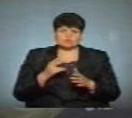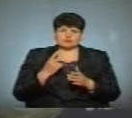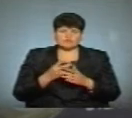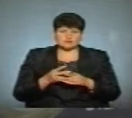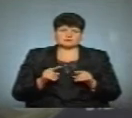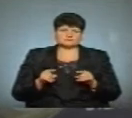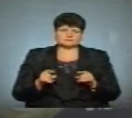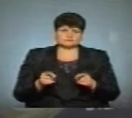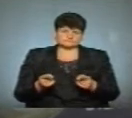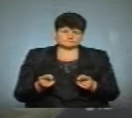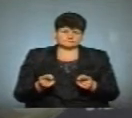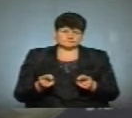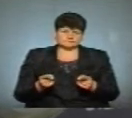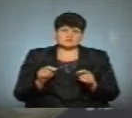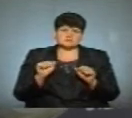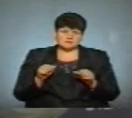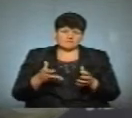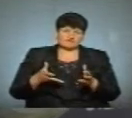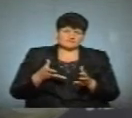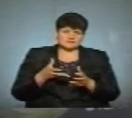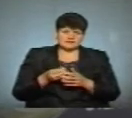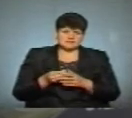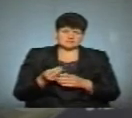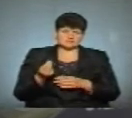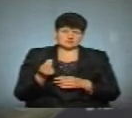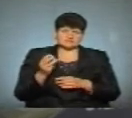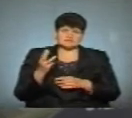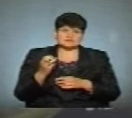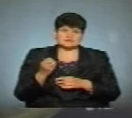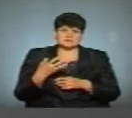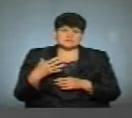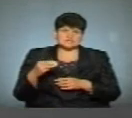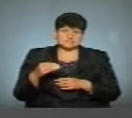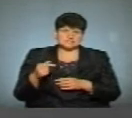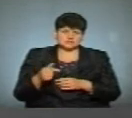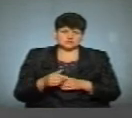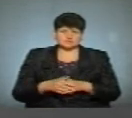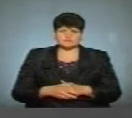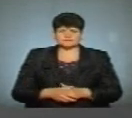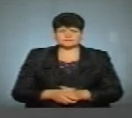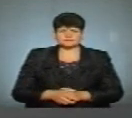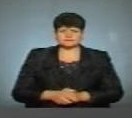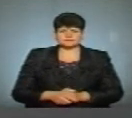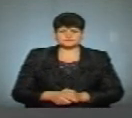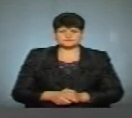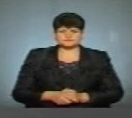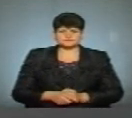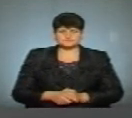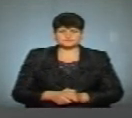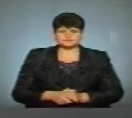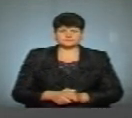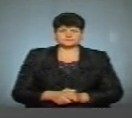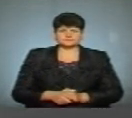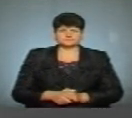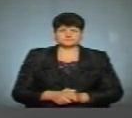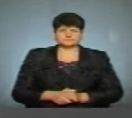тримання під вартою з правом внесення застави у розмірі 315 тисяч гривень. Анжела Шова, Оксана Галіяш. Новини на Суспільному.